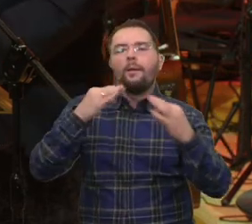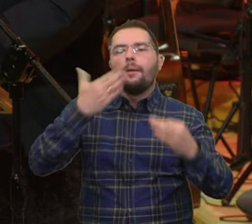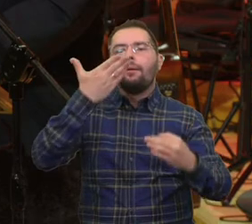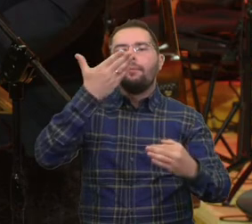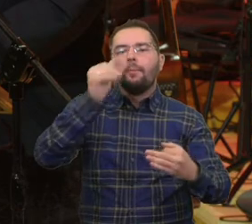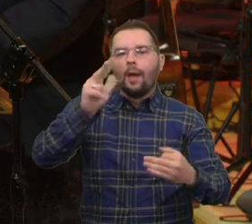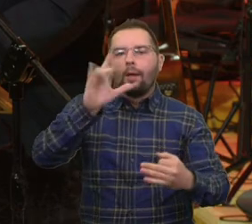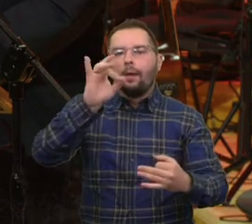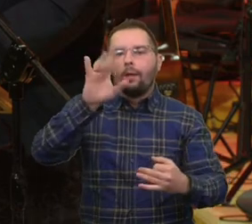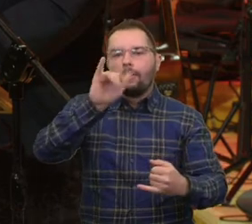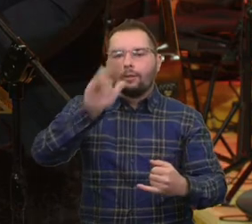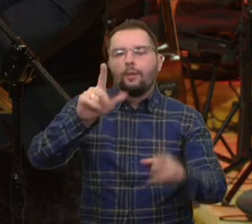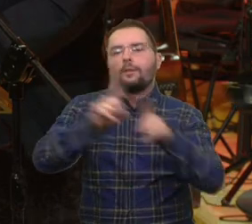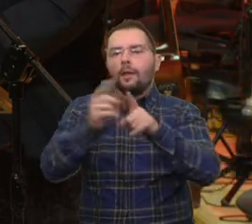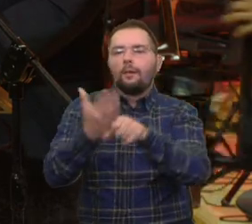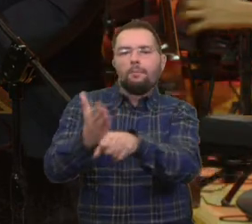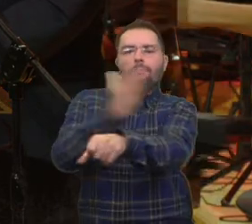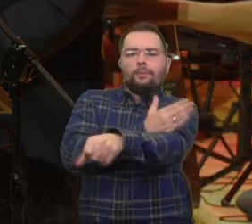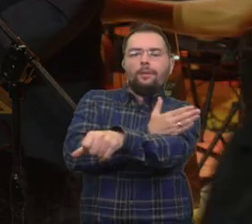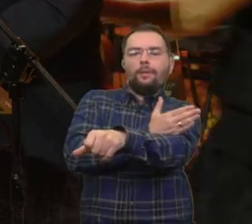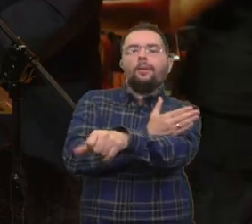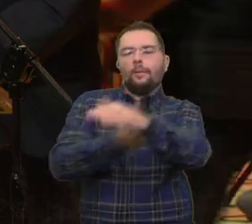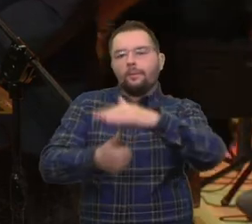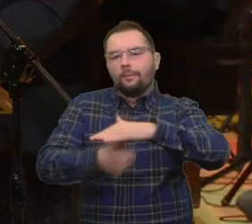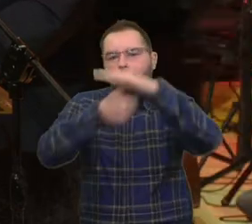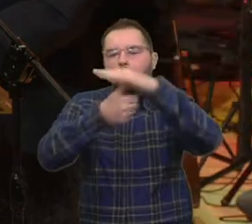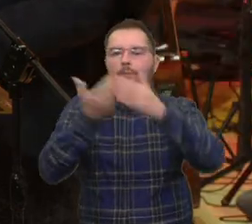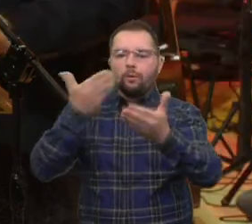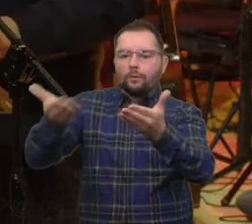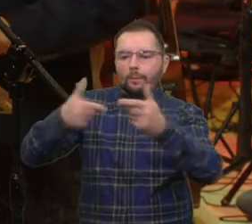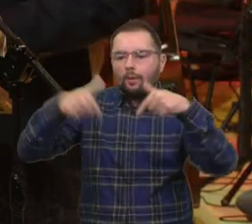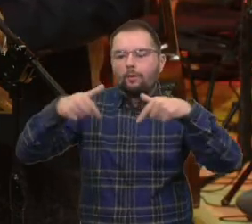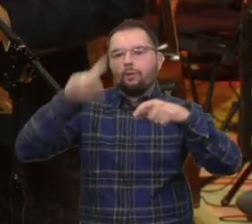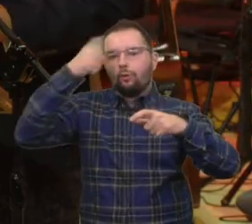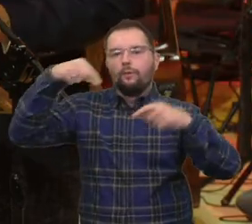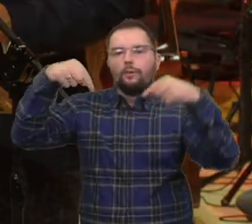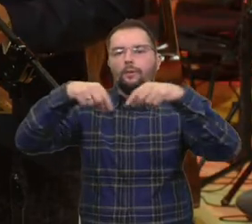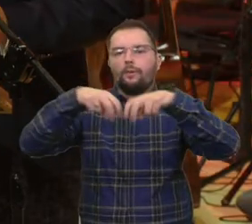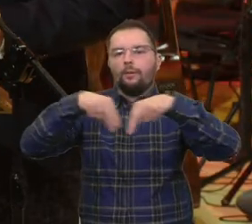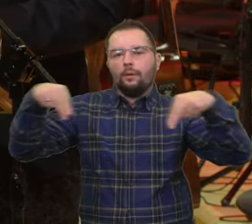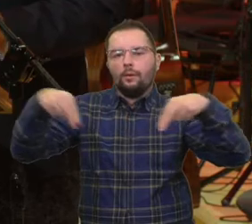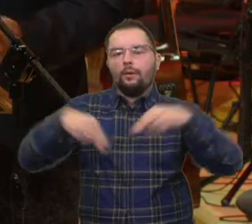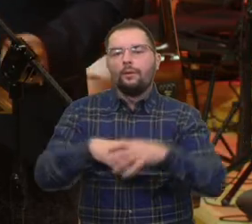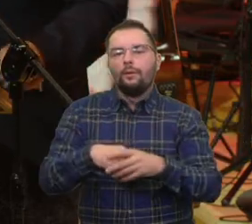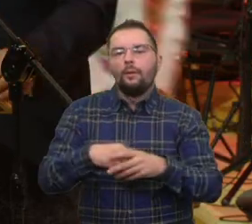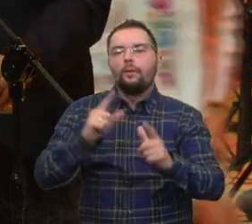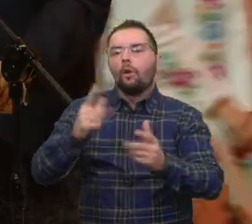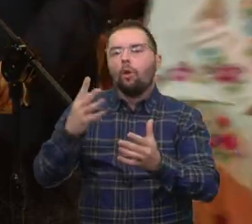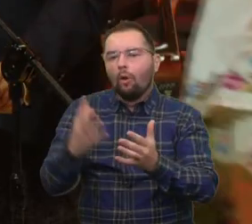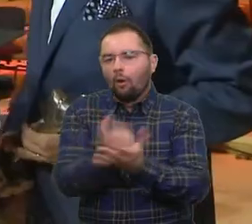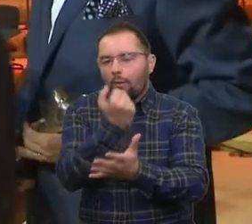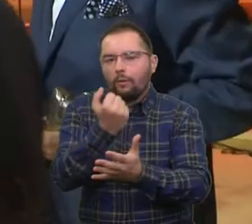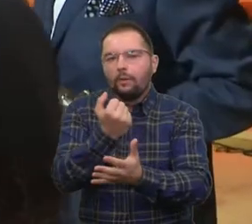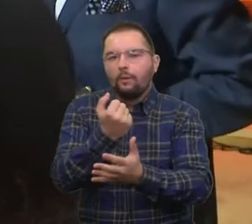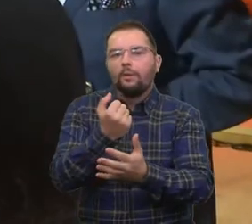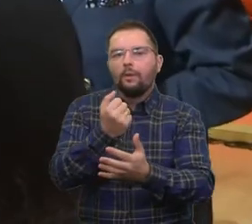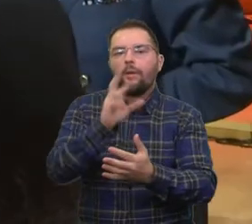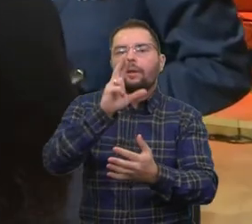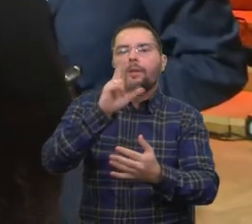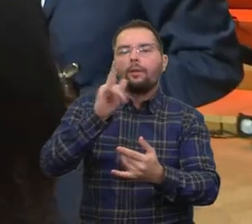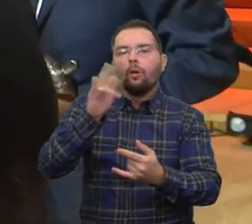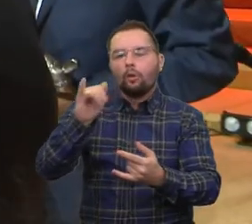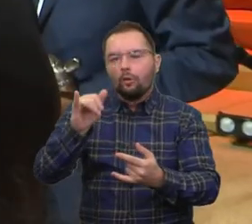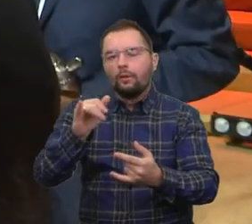i byłych przewodniczących. Zapraszamy serdecznie do nas na scenę. Statuetkę odbiorą były przewodniczący Ryszard